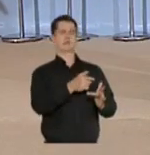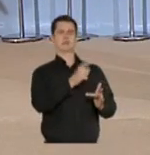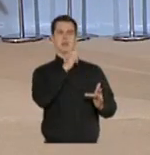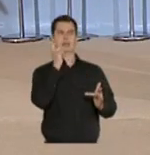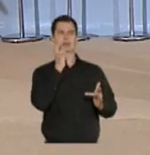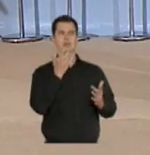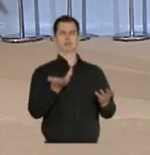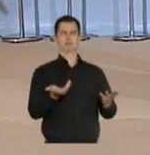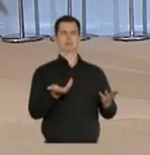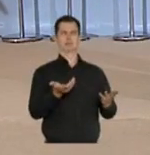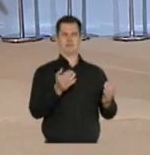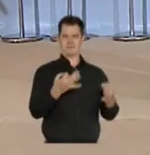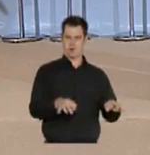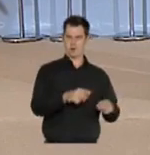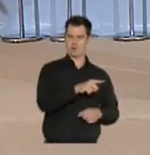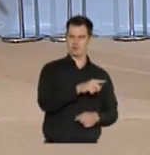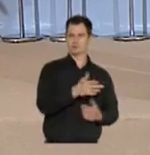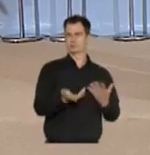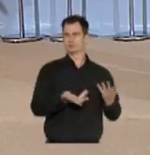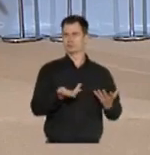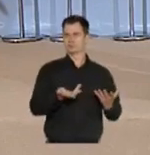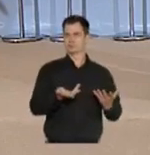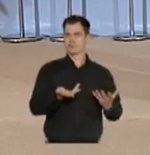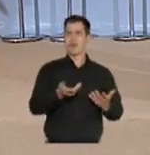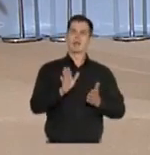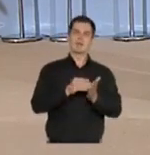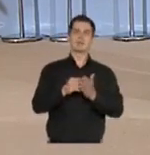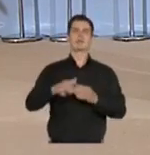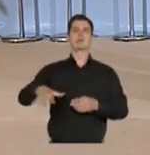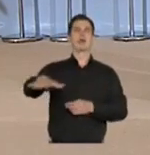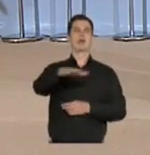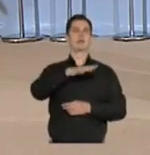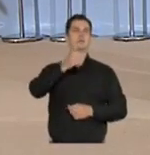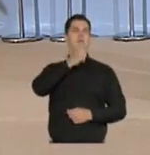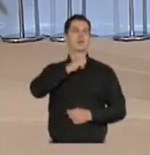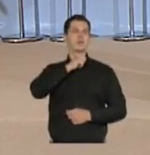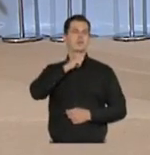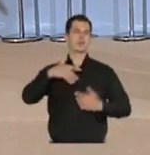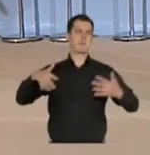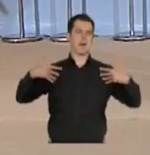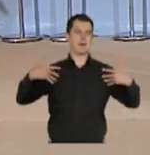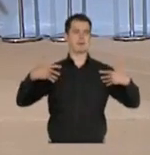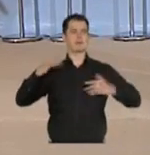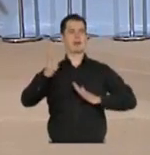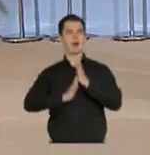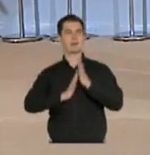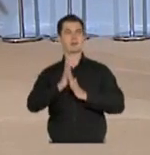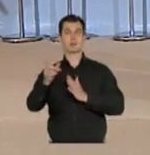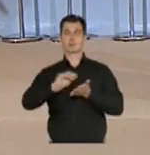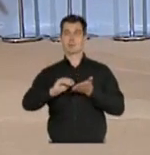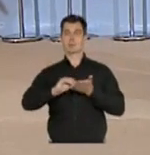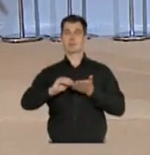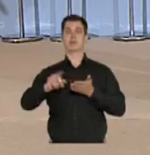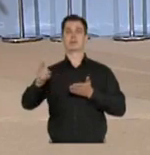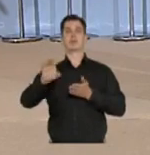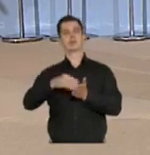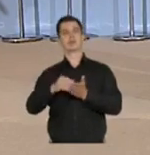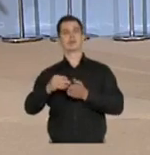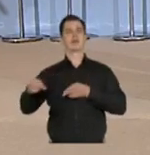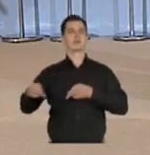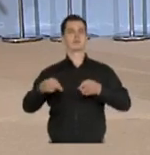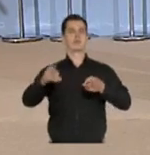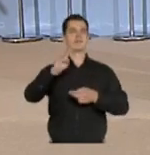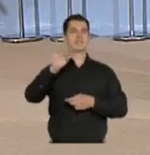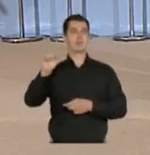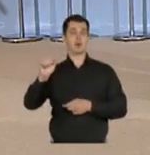I druga sprawa, jeśli chodzi o tereny zielone, bo w rozporządzeniu są wyszczególnione, że na bulwarach trzeba nosić maski, a na